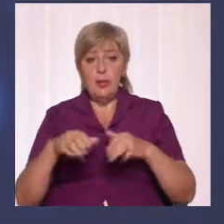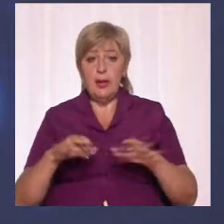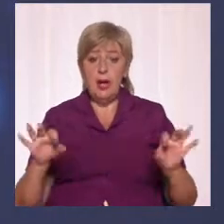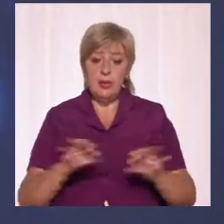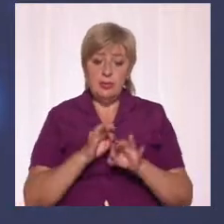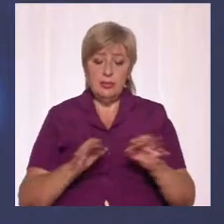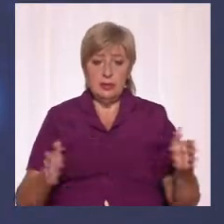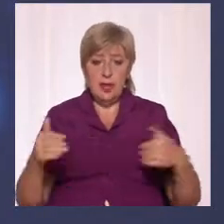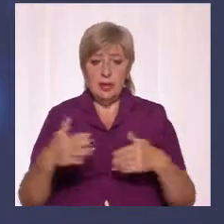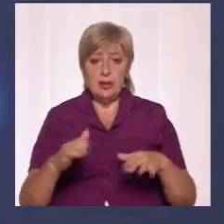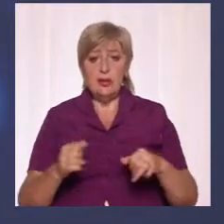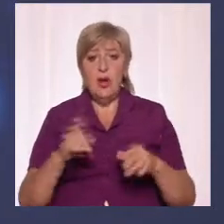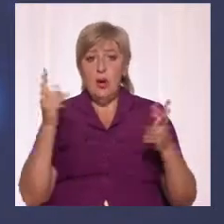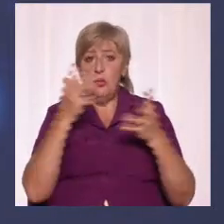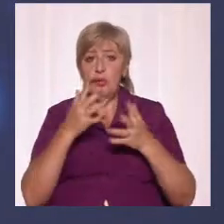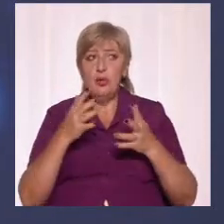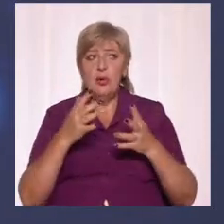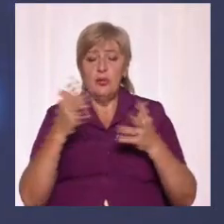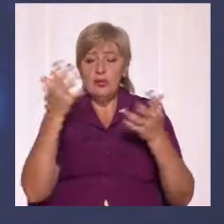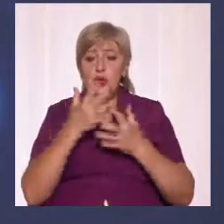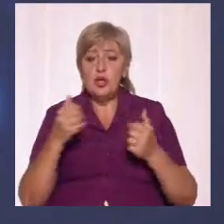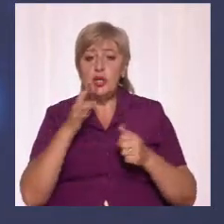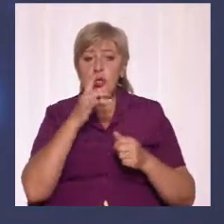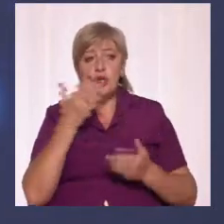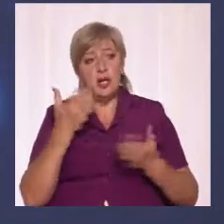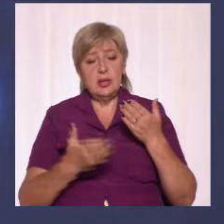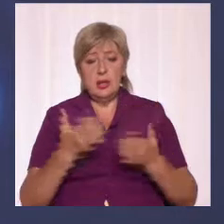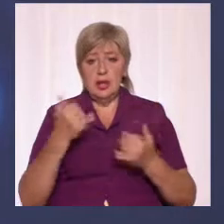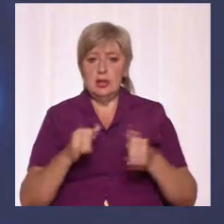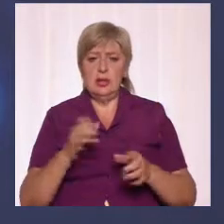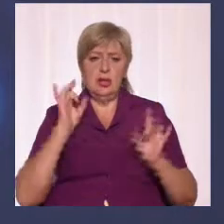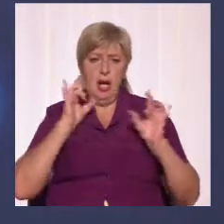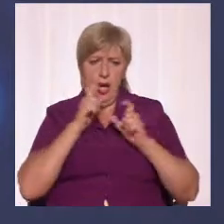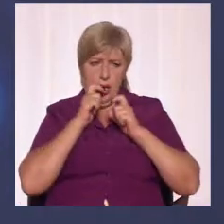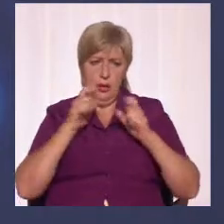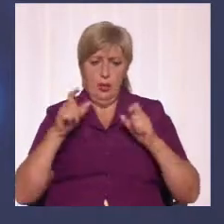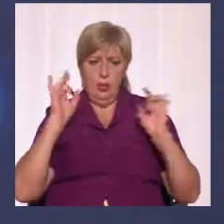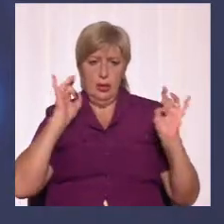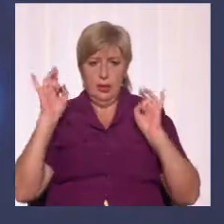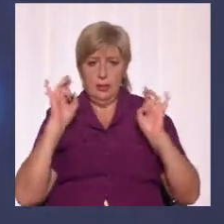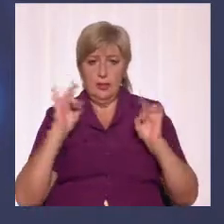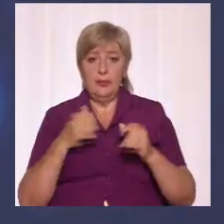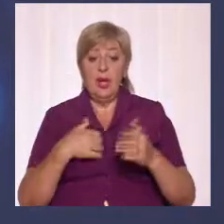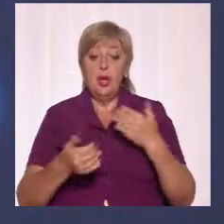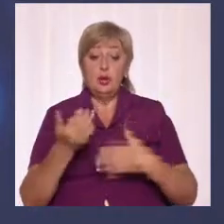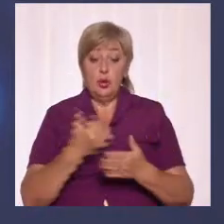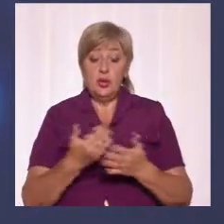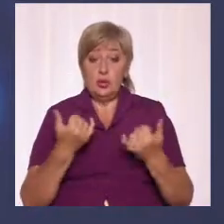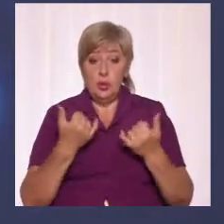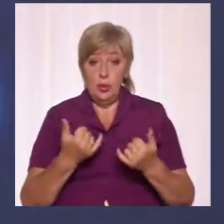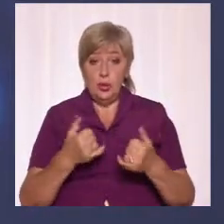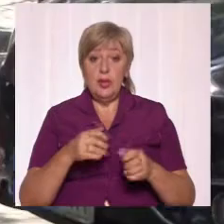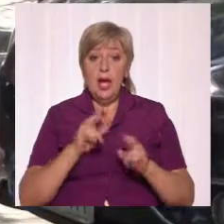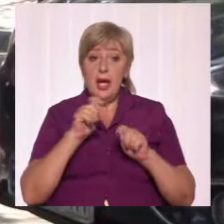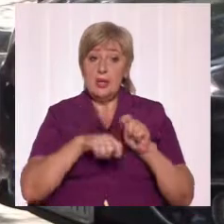із 22-ї години. Про це розповів начальник інспекції з питань благоустрою міськради Руслан Мороз. До сьогодні інспектори КП